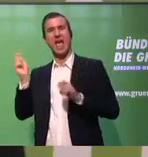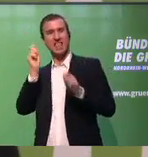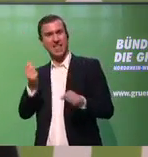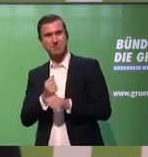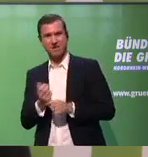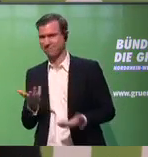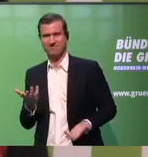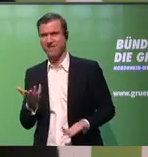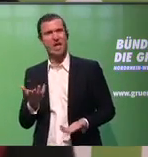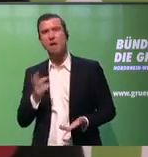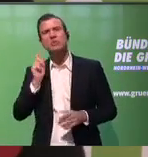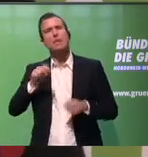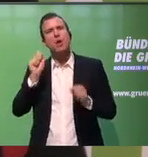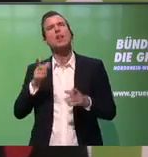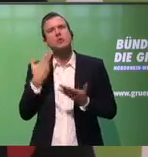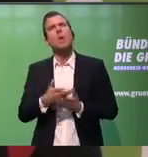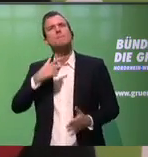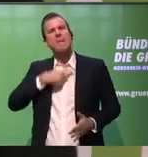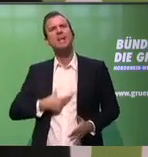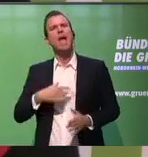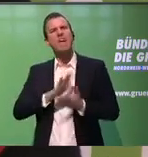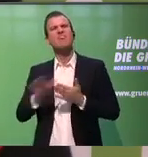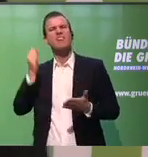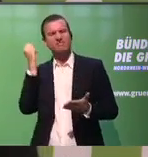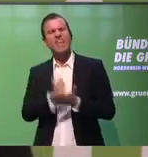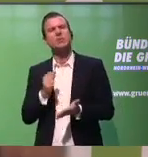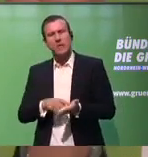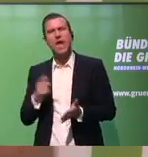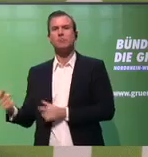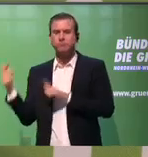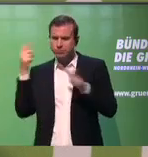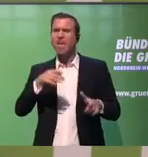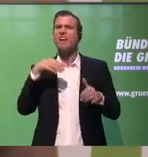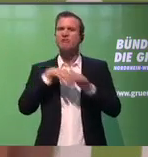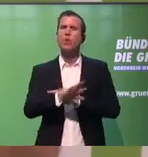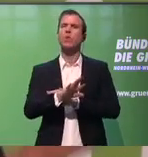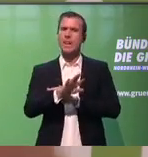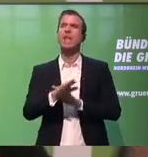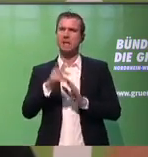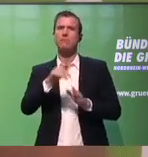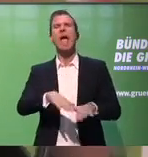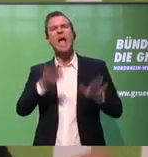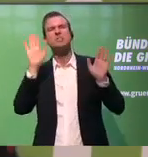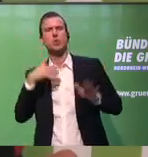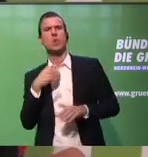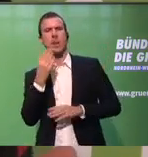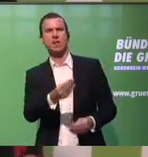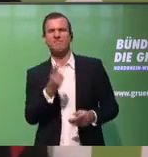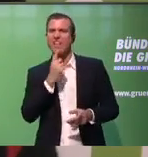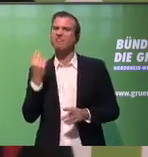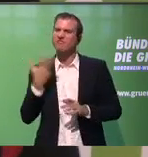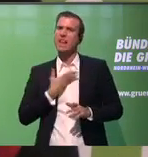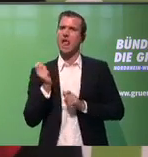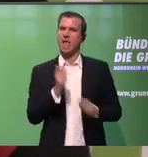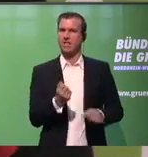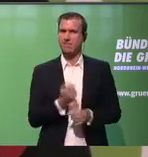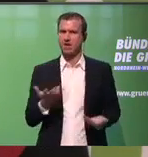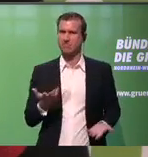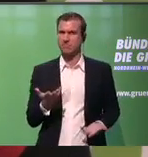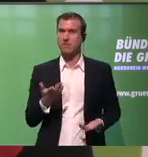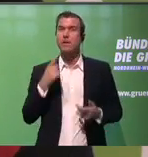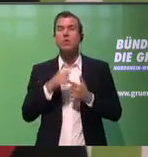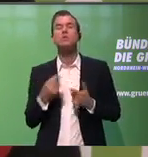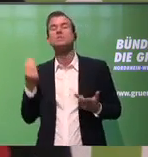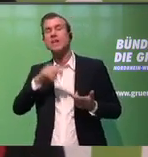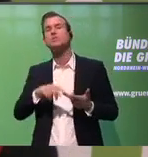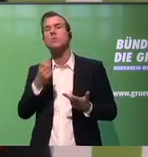müssen es eben ermöglichen mit einem humanitären Visa, dass Flüchtlinge einwandern können, wenn sie halt sagen, ich will Asyl beantragen. Darüber hinaus brauchen